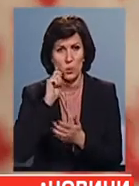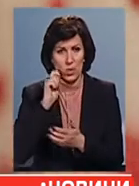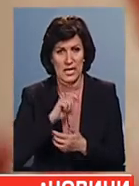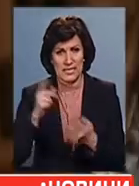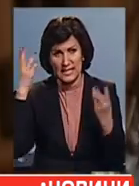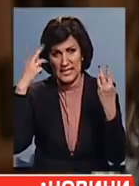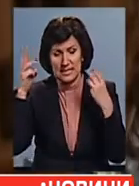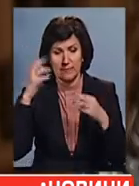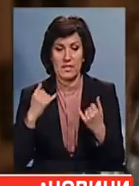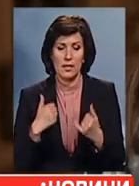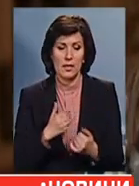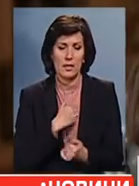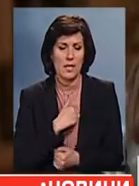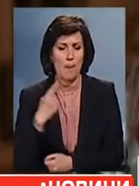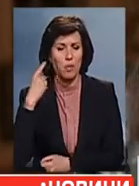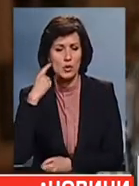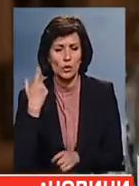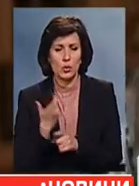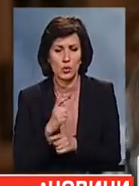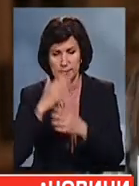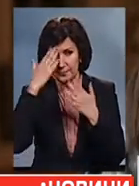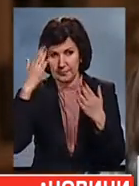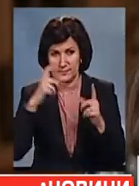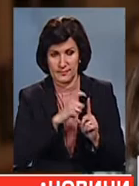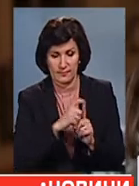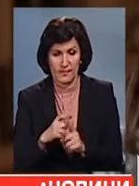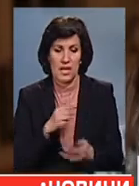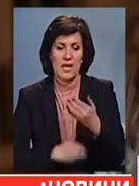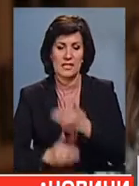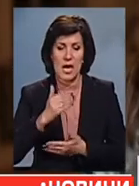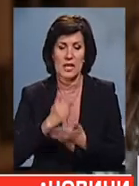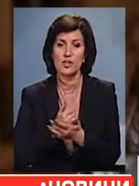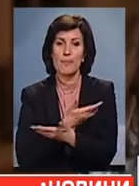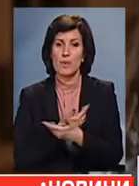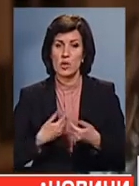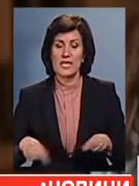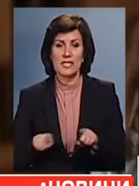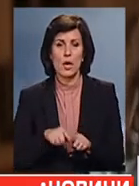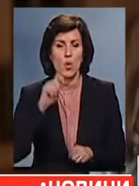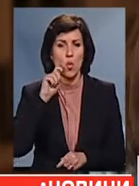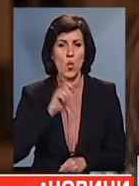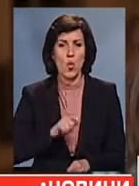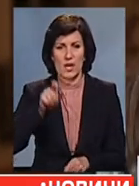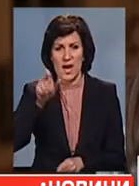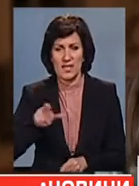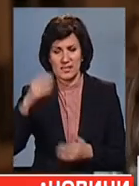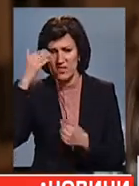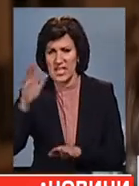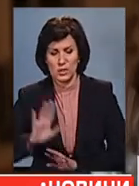українських дизайнерів. Сьогодні я почула дуже геніальні слова. Нарешті про нас, як українців, не зі